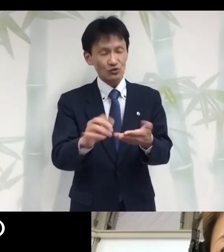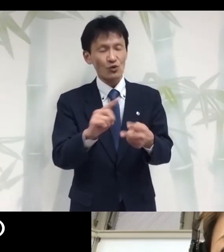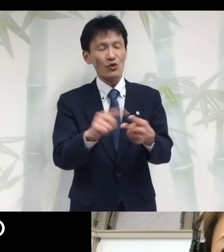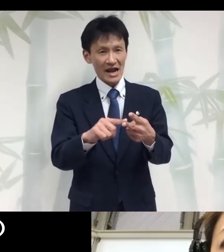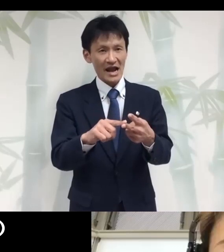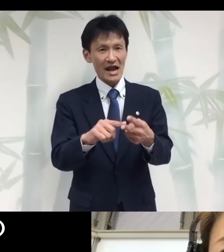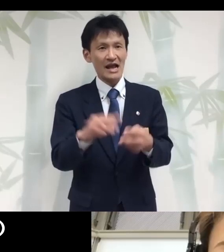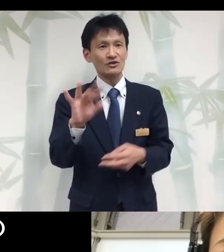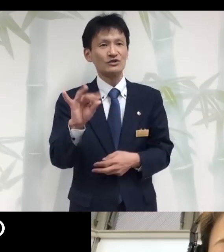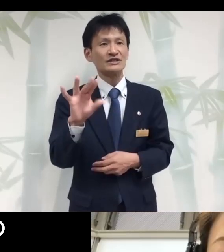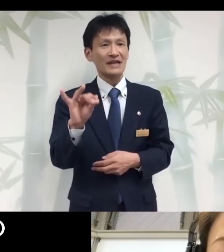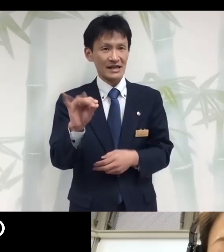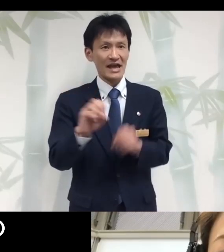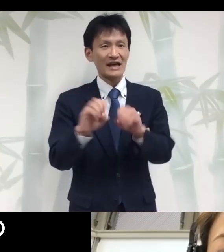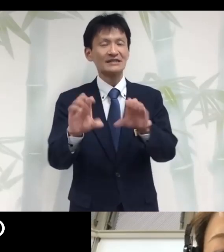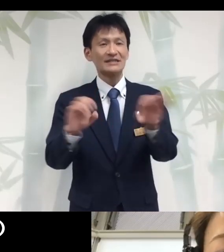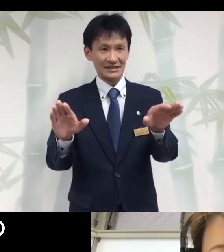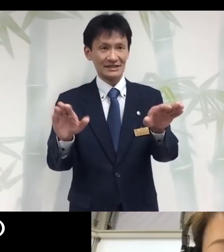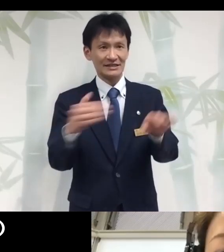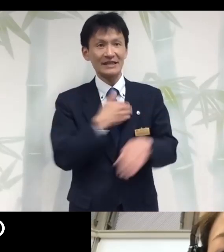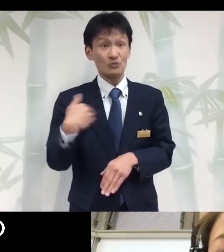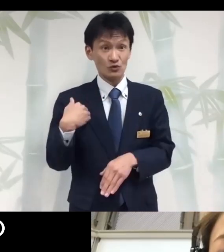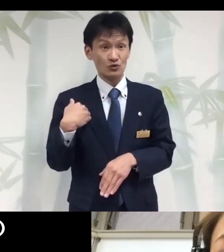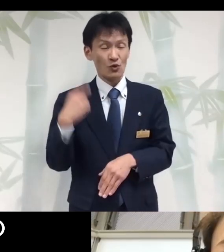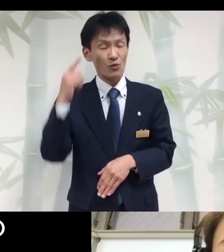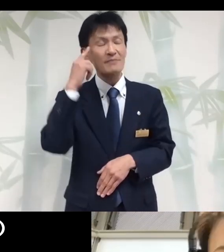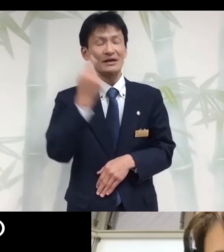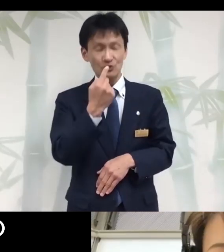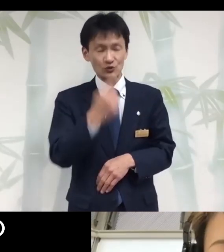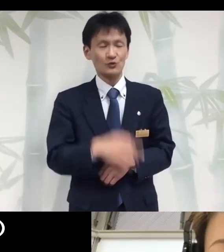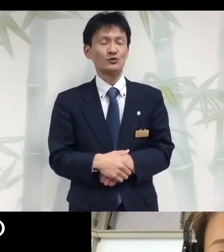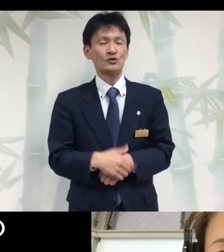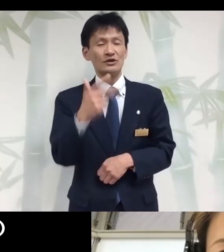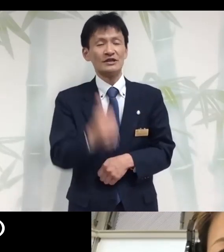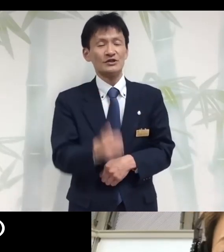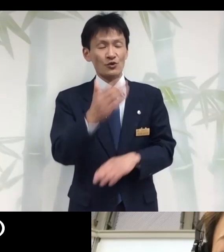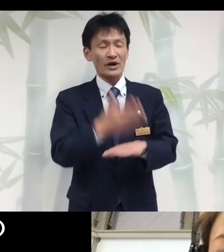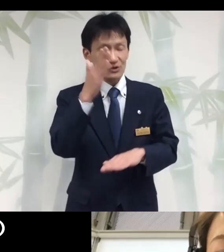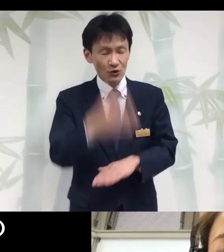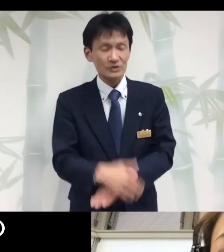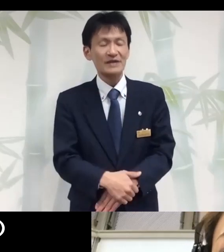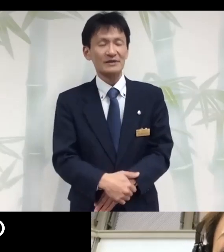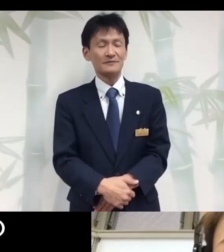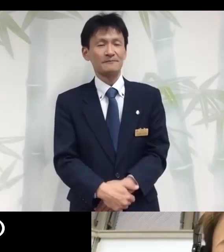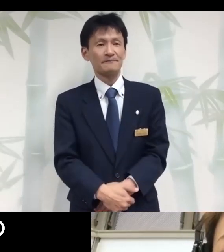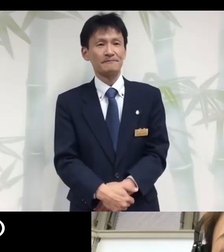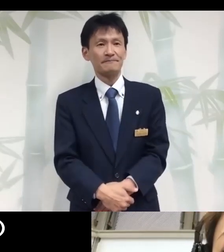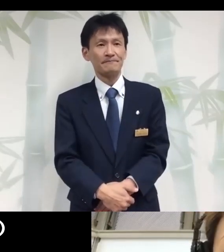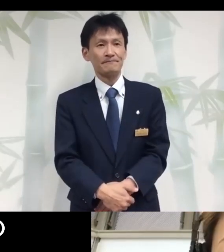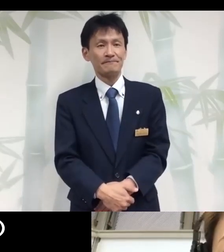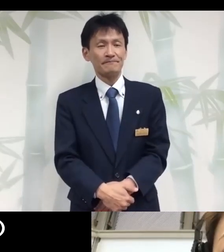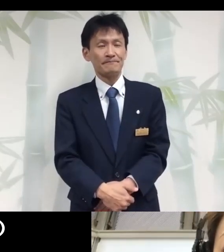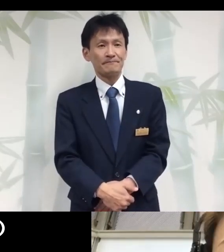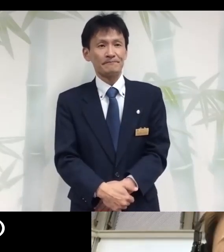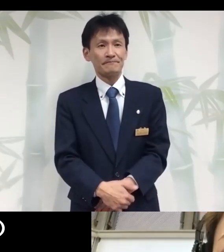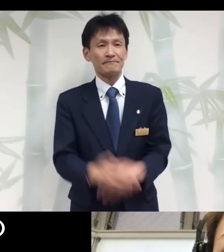かできることがね、たくさんあるように思います。市長、ありがとうございました。 はい、ありがとうございます。 まだまだたくさんの